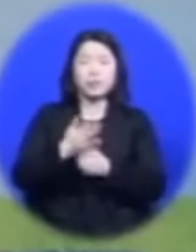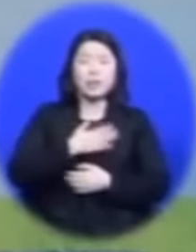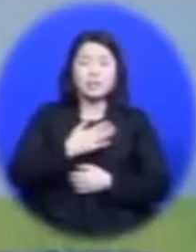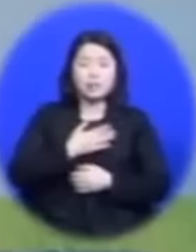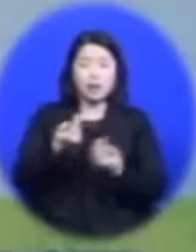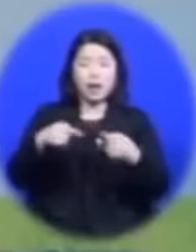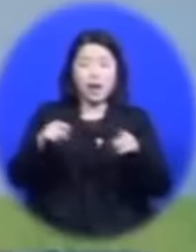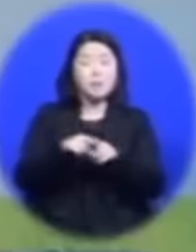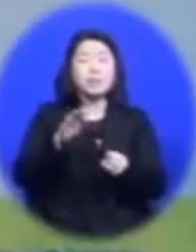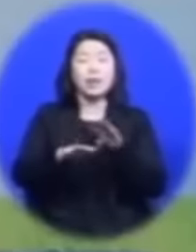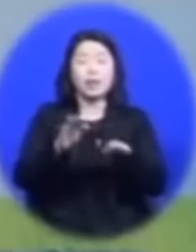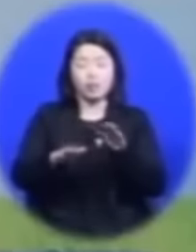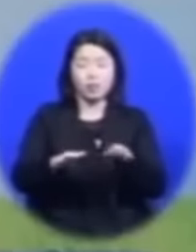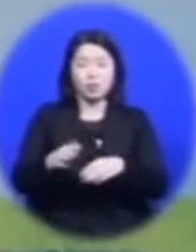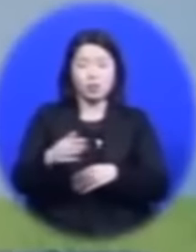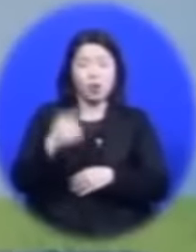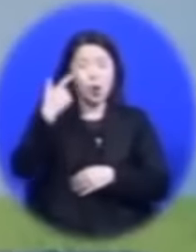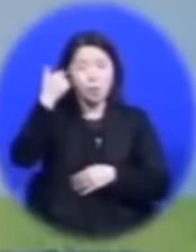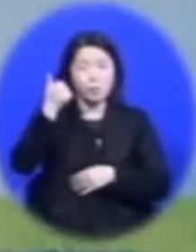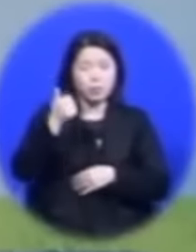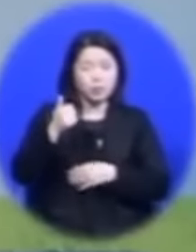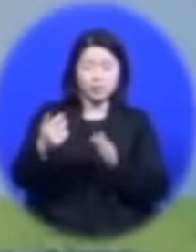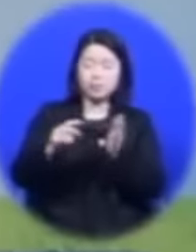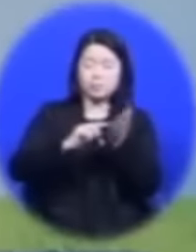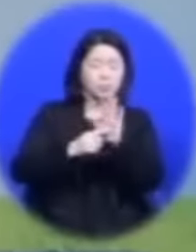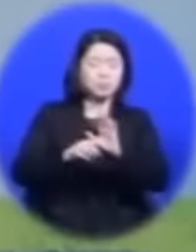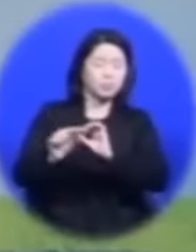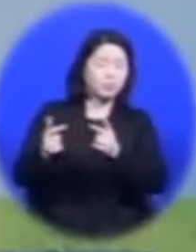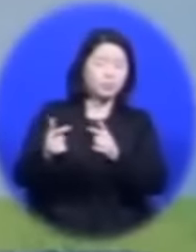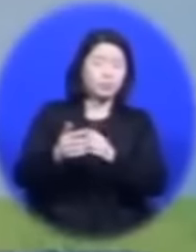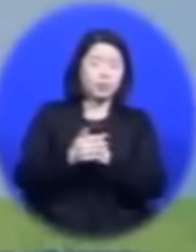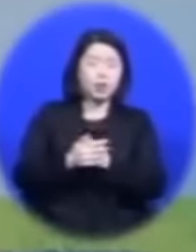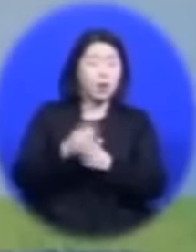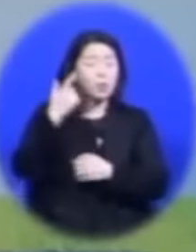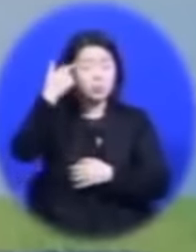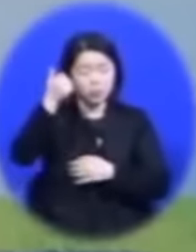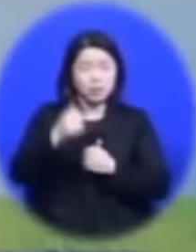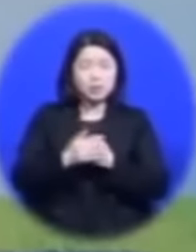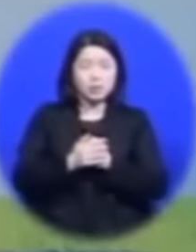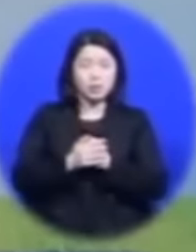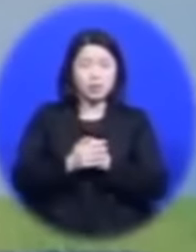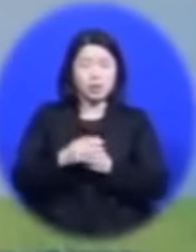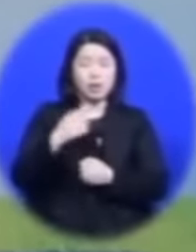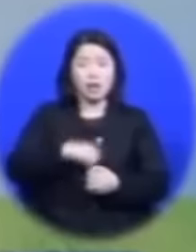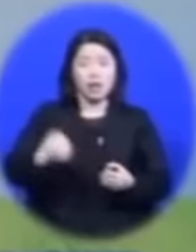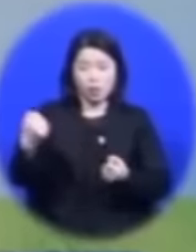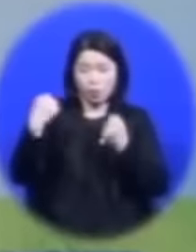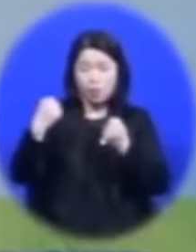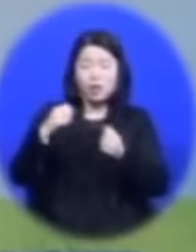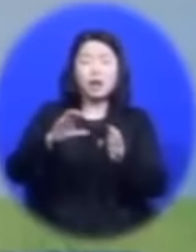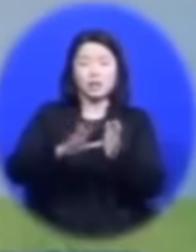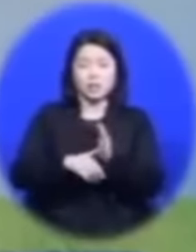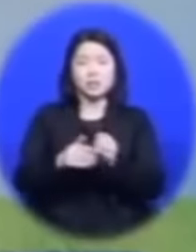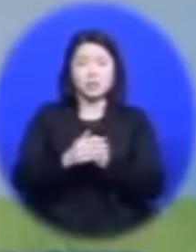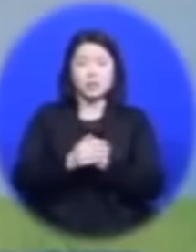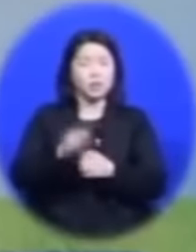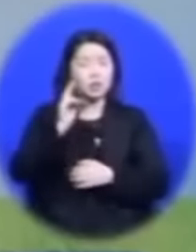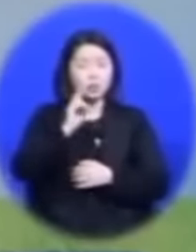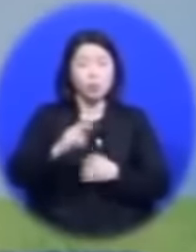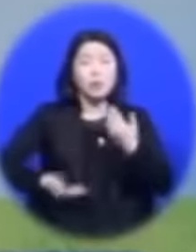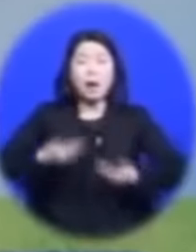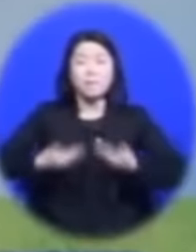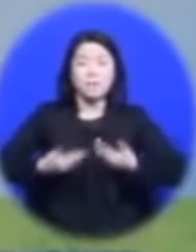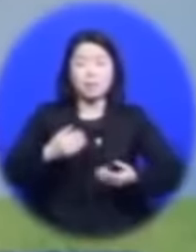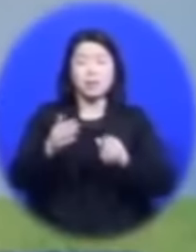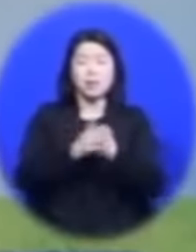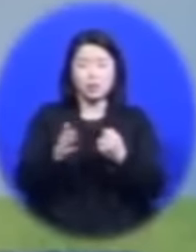좀 걸으십시다. 목사님은 반응을 안 합니다. 아니 목사님 건강하실 때 너무너무